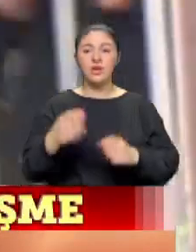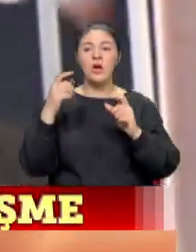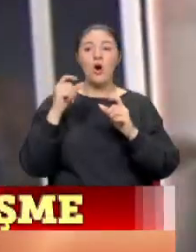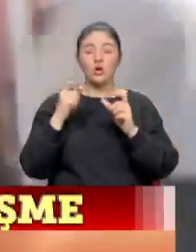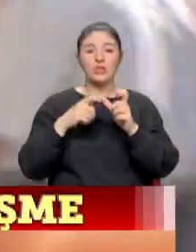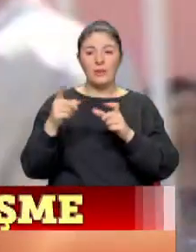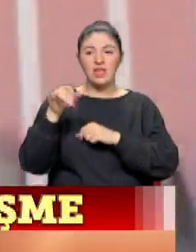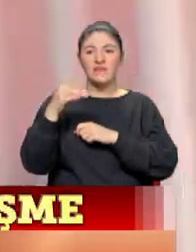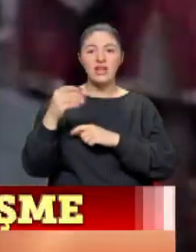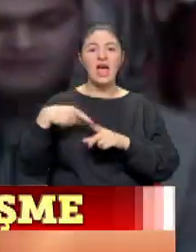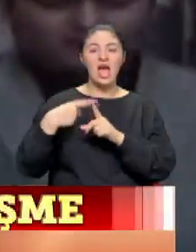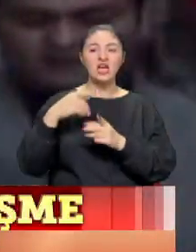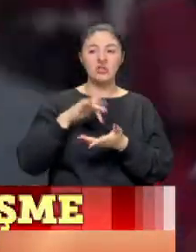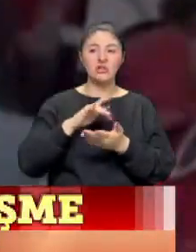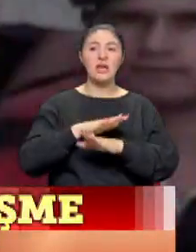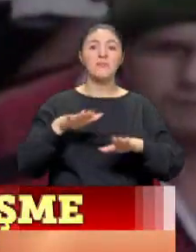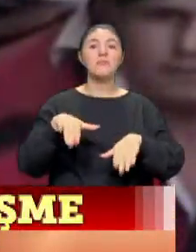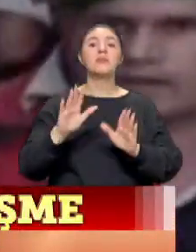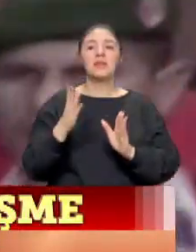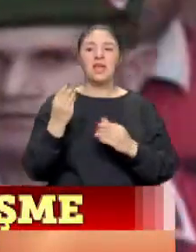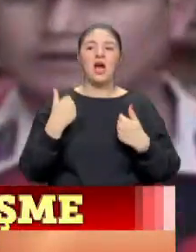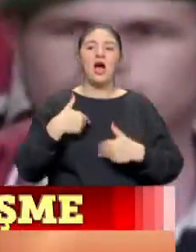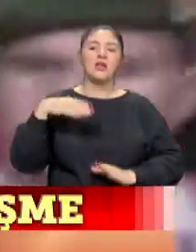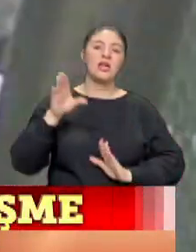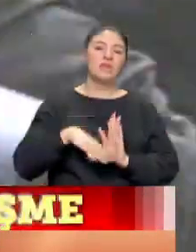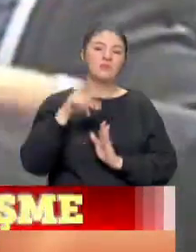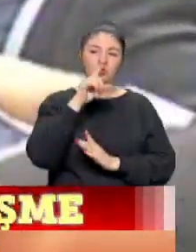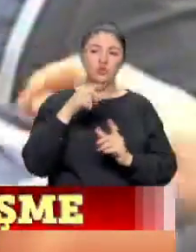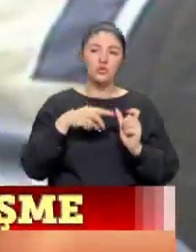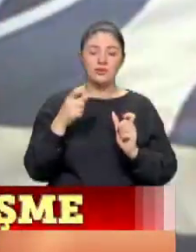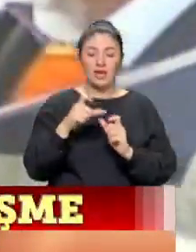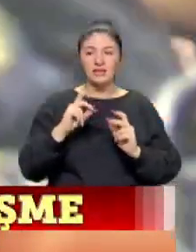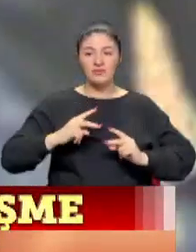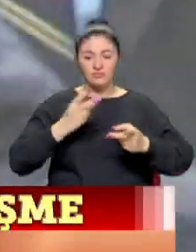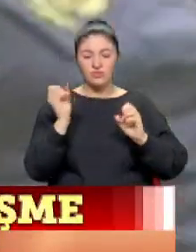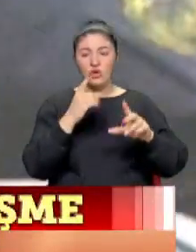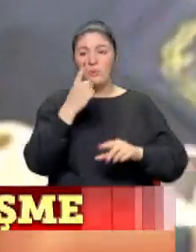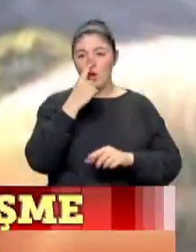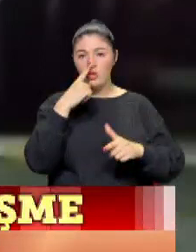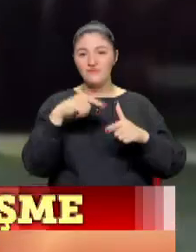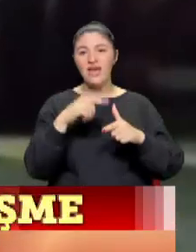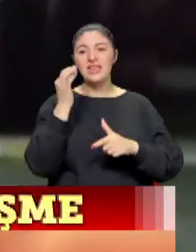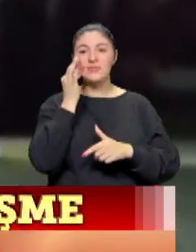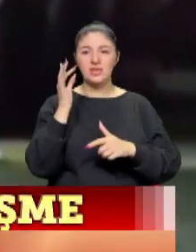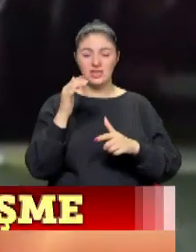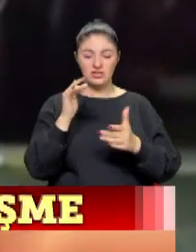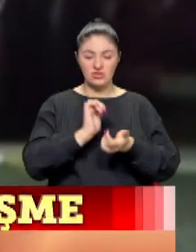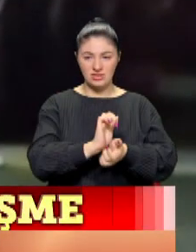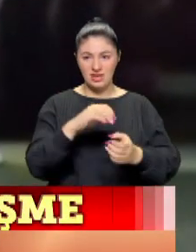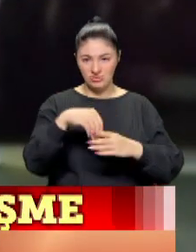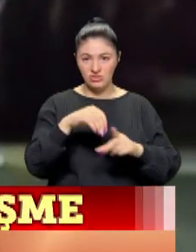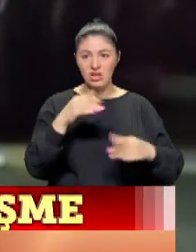Samast hakkında verilen ek cezayı tamamlamadan iyi hal uygulamasıyla Şubat ayında nakledildiği Bolu F tipi cezaevinden